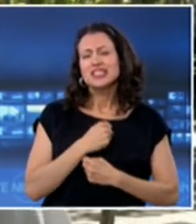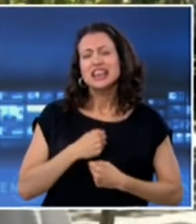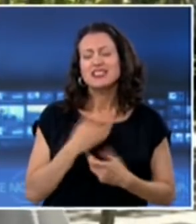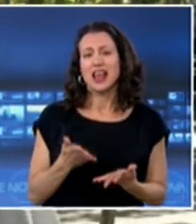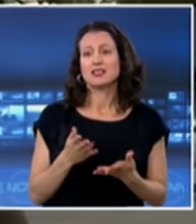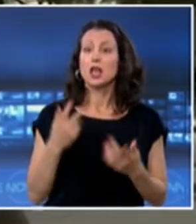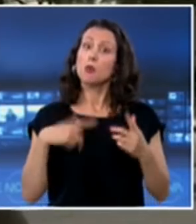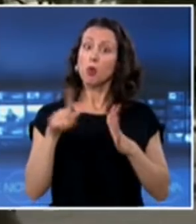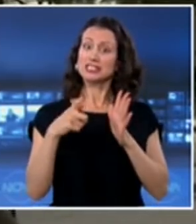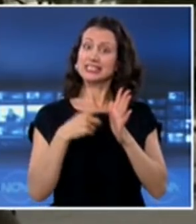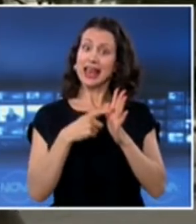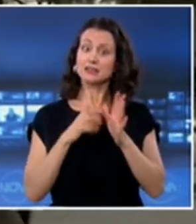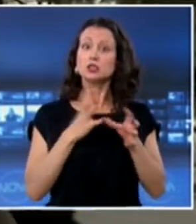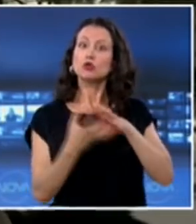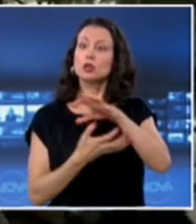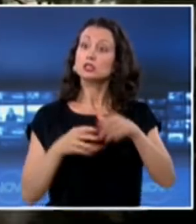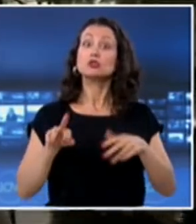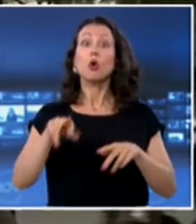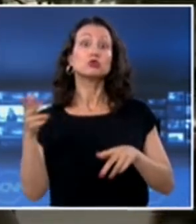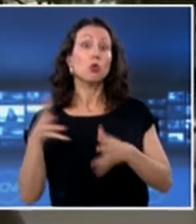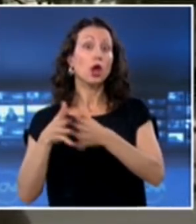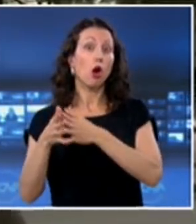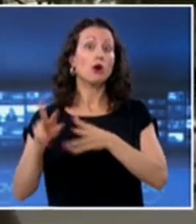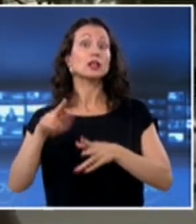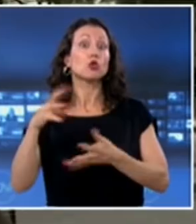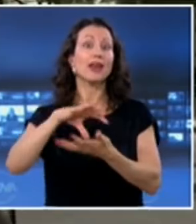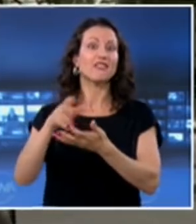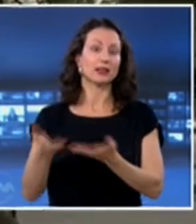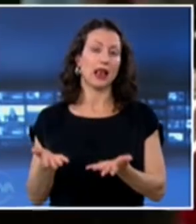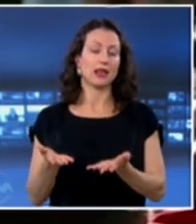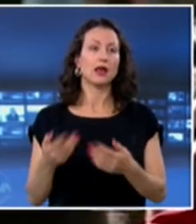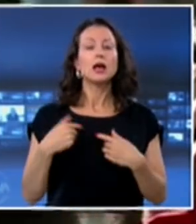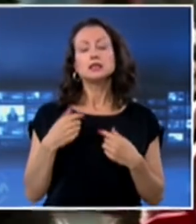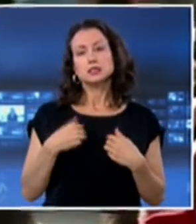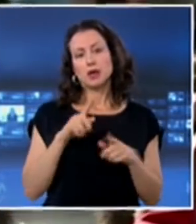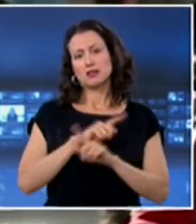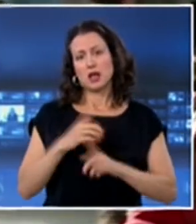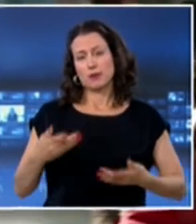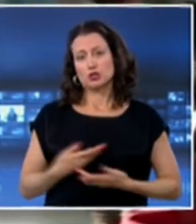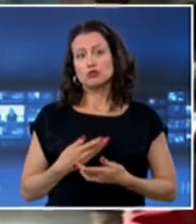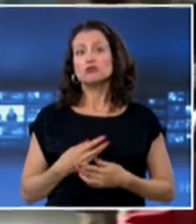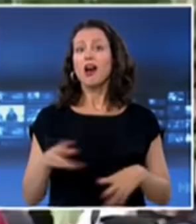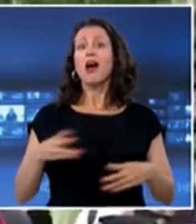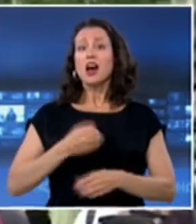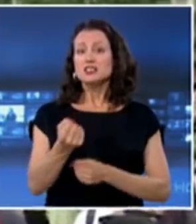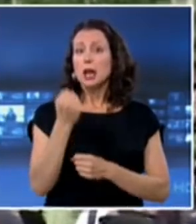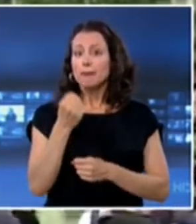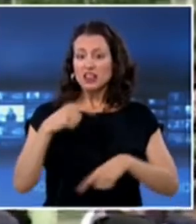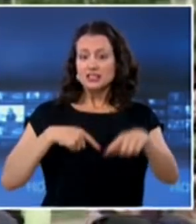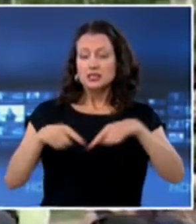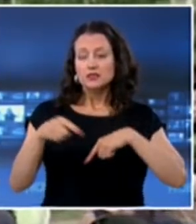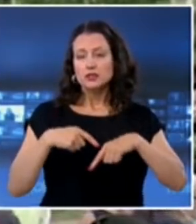от останалите. Според нас не е нужна забрана за движение, а по-добри здравни и социални грижи за този район.